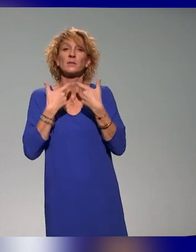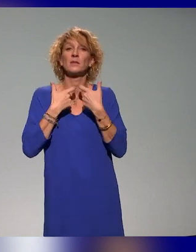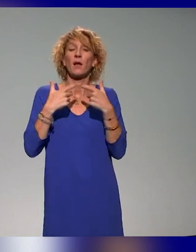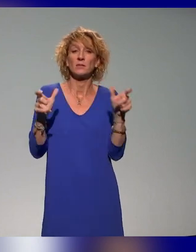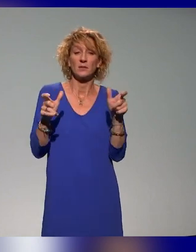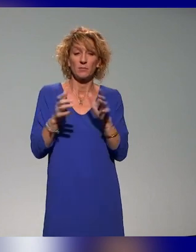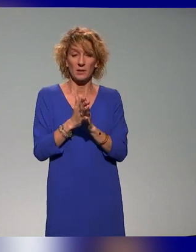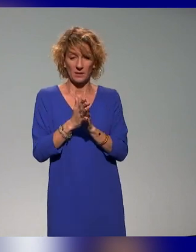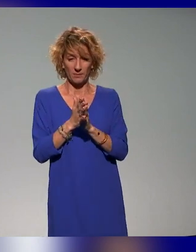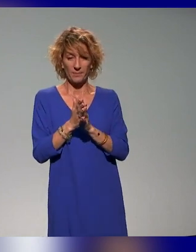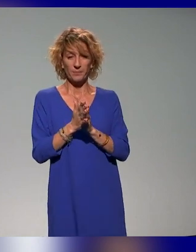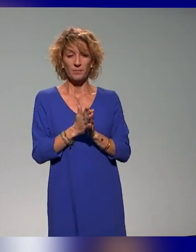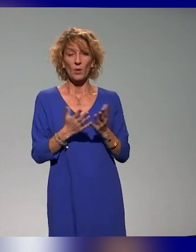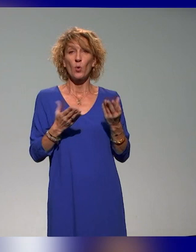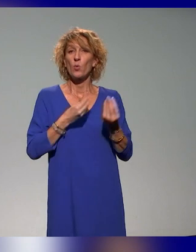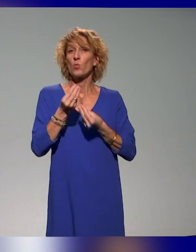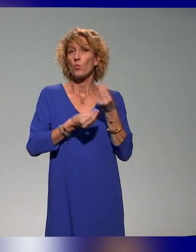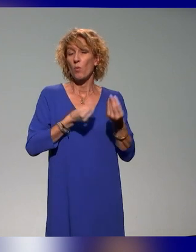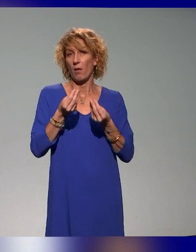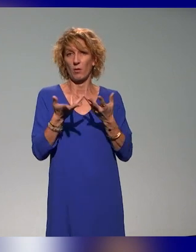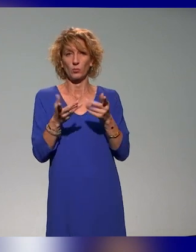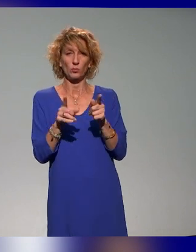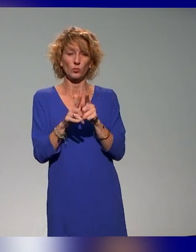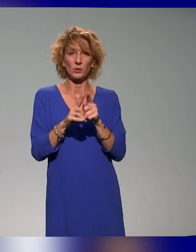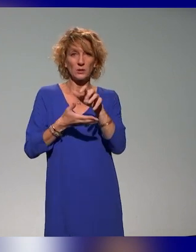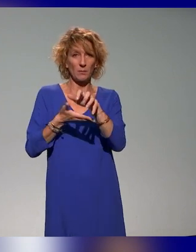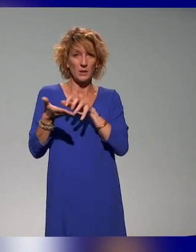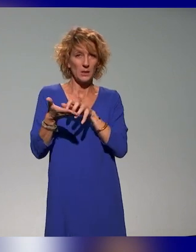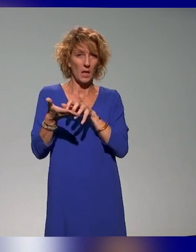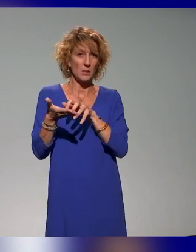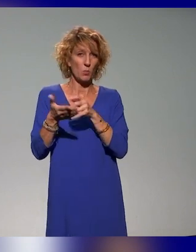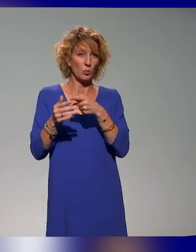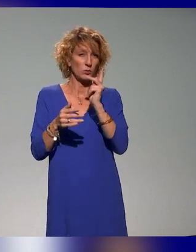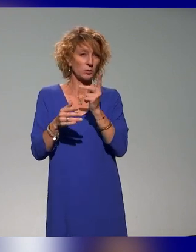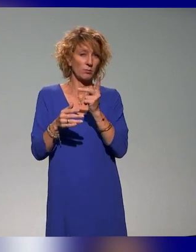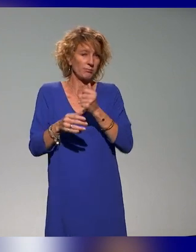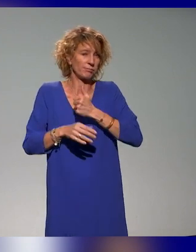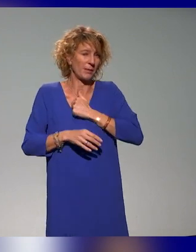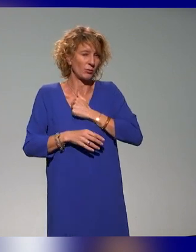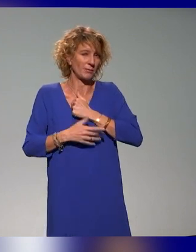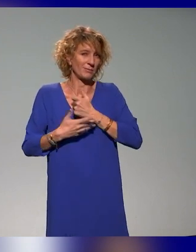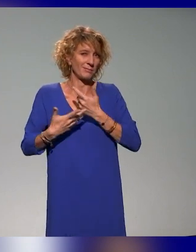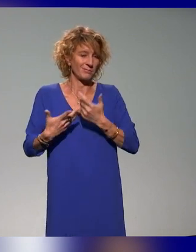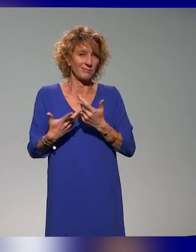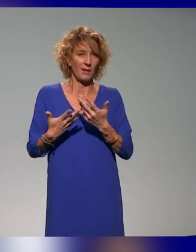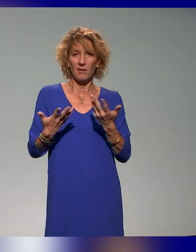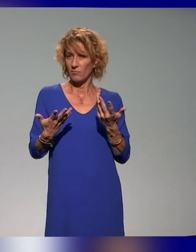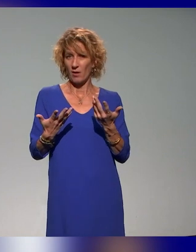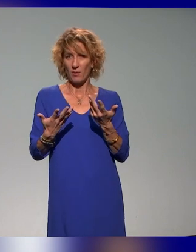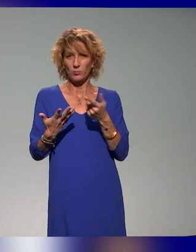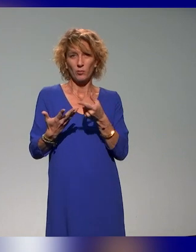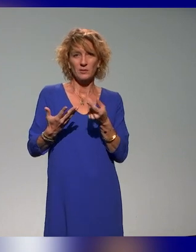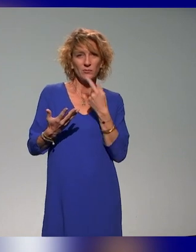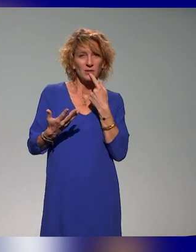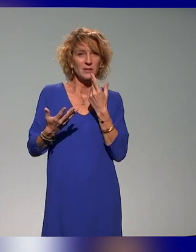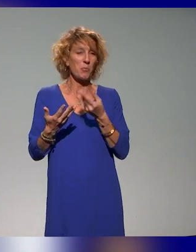Valentin. Ou on peut personnaliser aussi des messages pour personnaliser son instance et